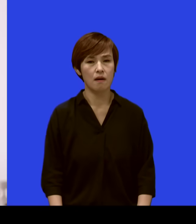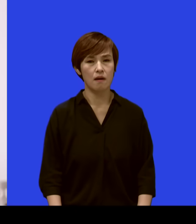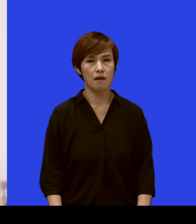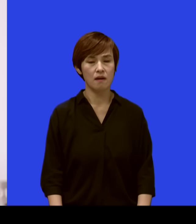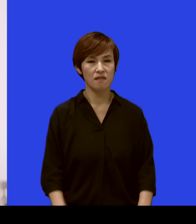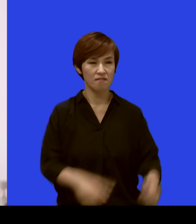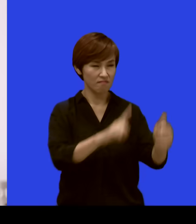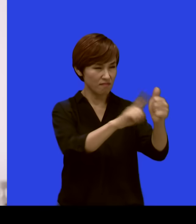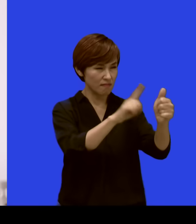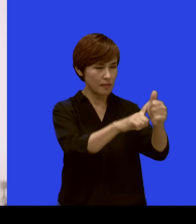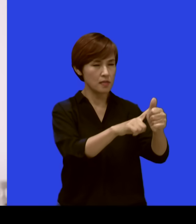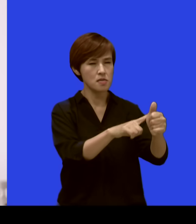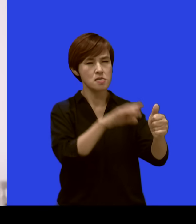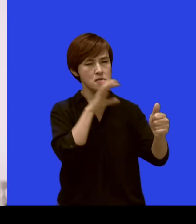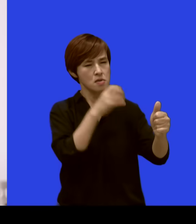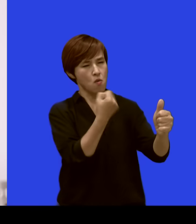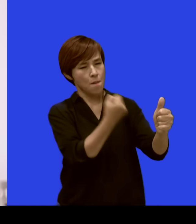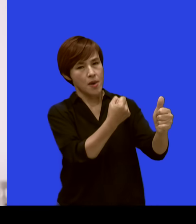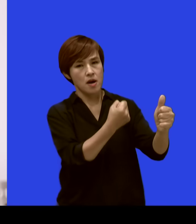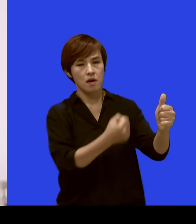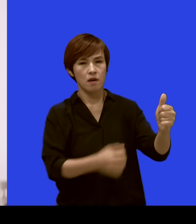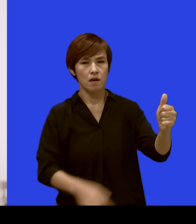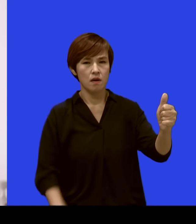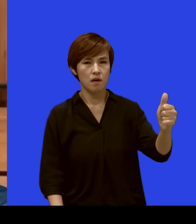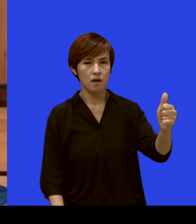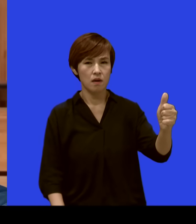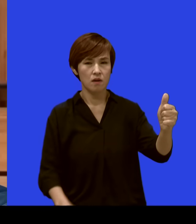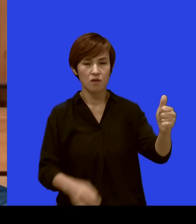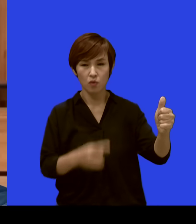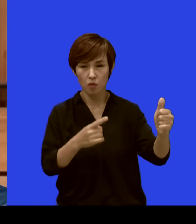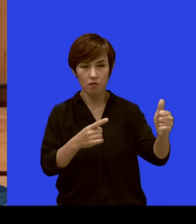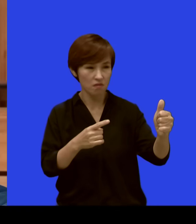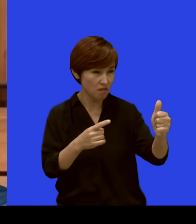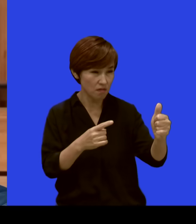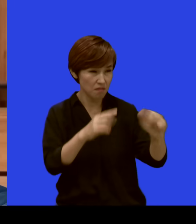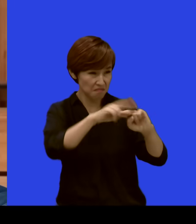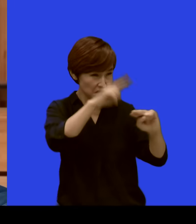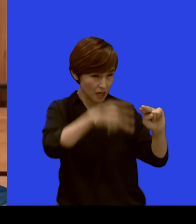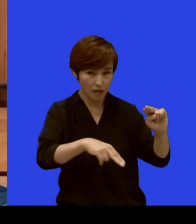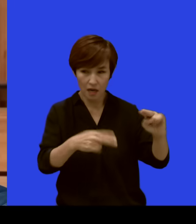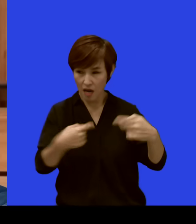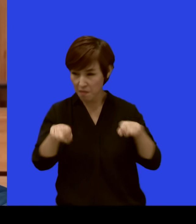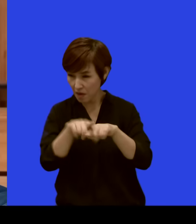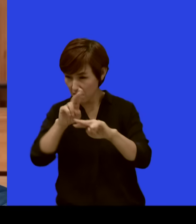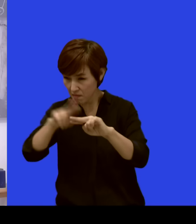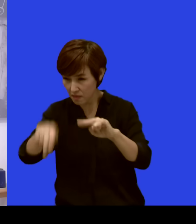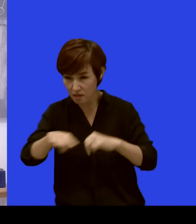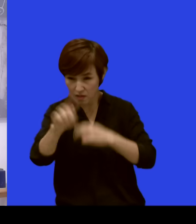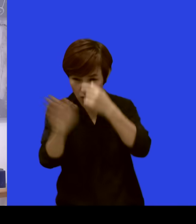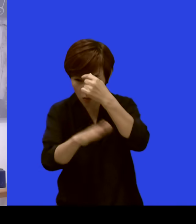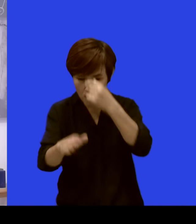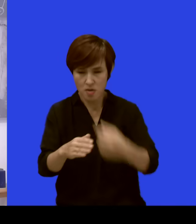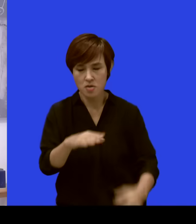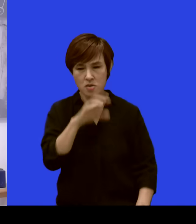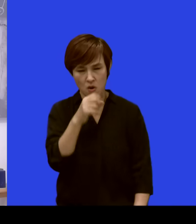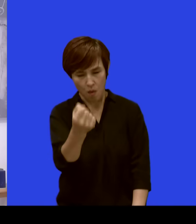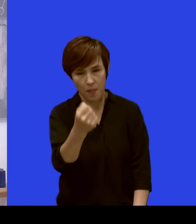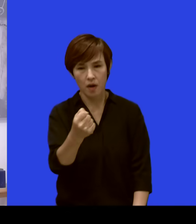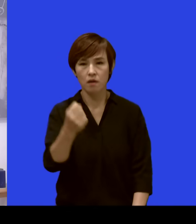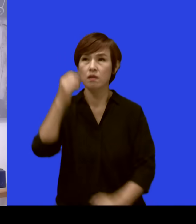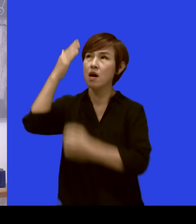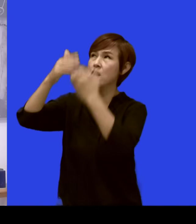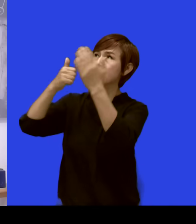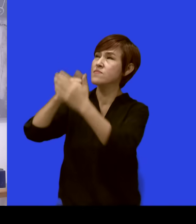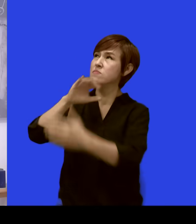나간 친구에 대한 원망, 그 친구 따라 나간 사람들에 대한 원망, 나중에 하나님에 대한 원망, 저 자신에 대한